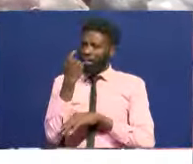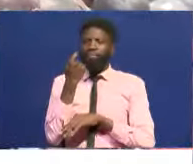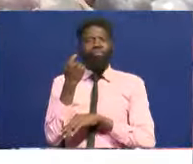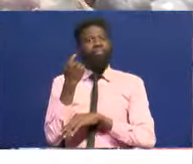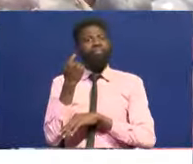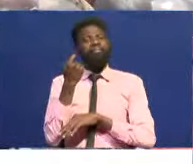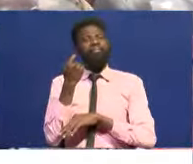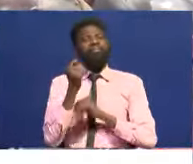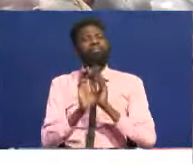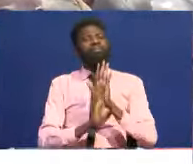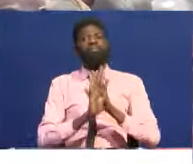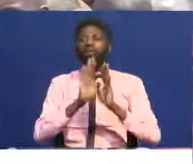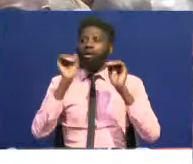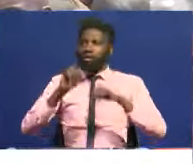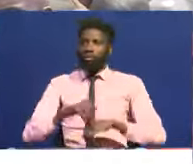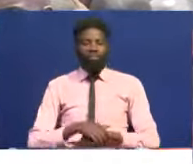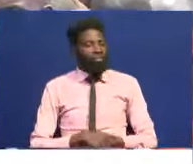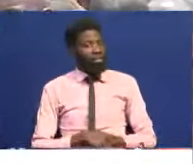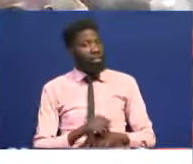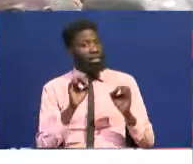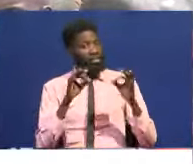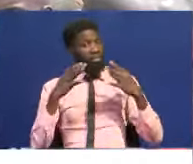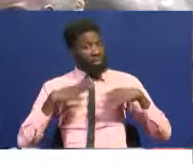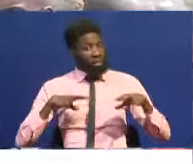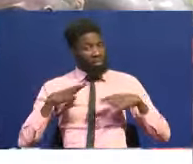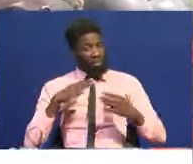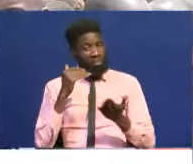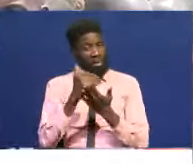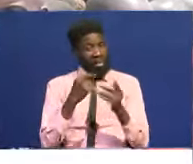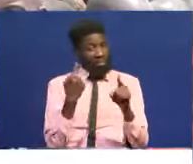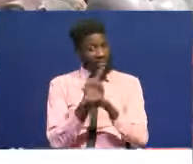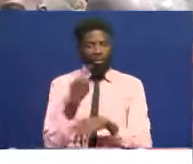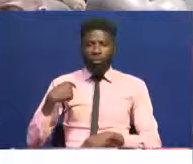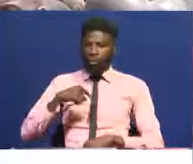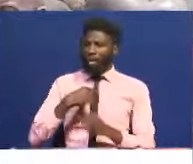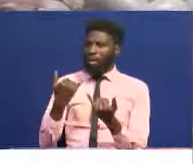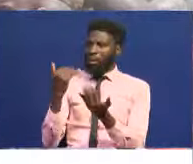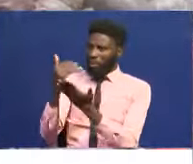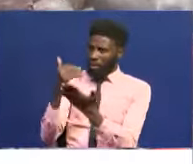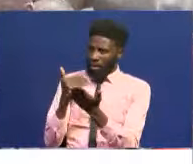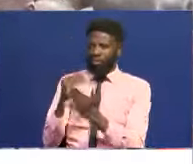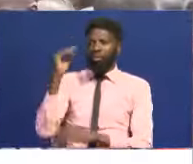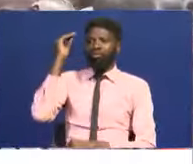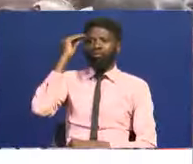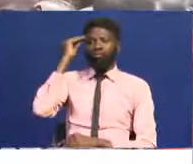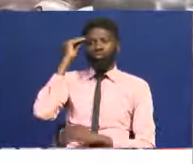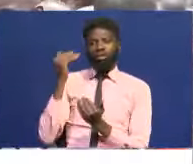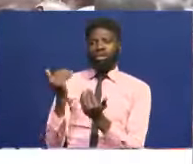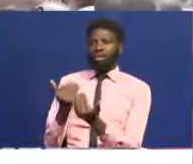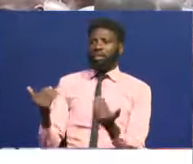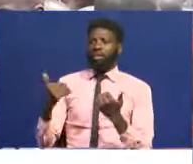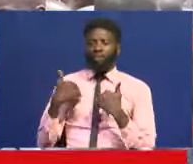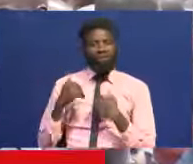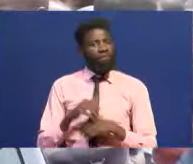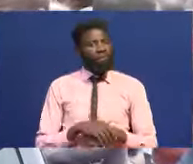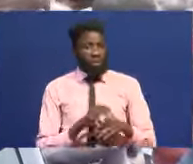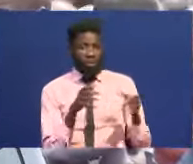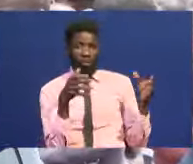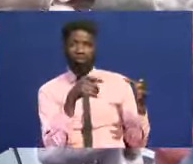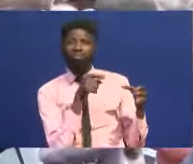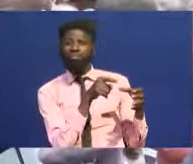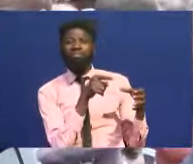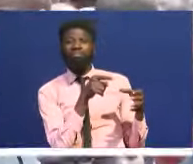tofauti, sisi tuko na mpango ya mambo ya elimu ya watoto wetu inajulikana. Hawa watu wengine